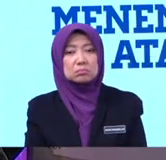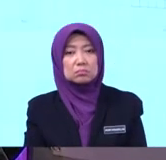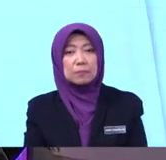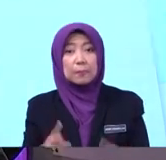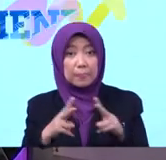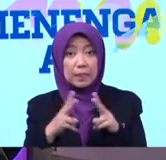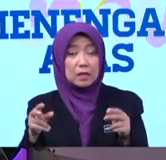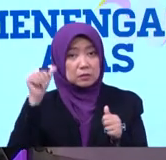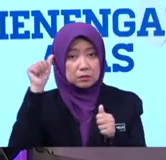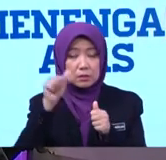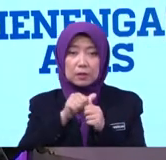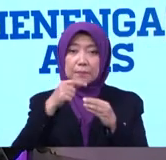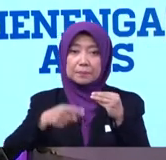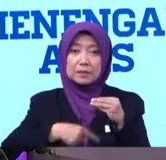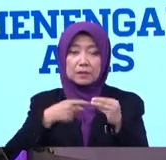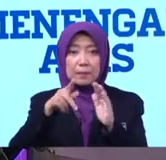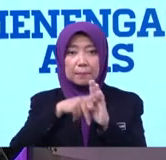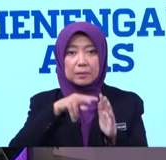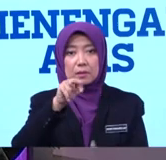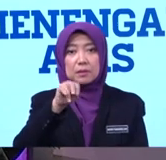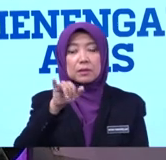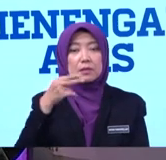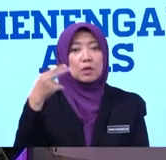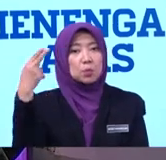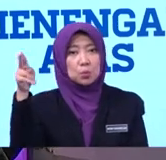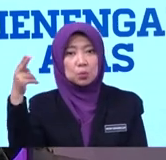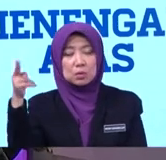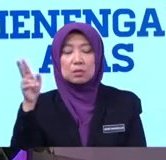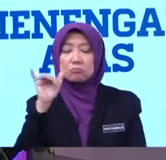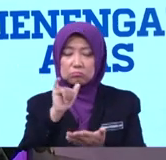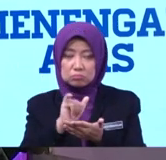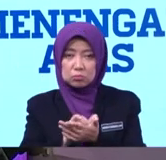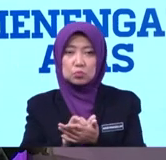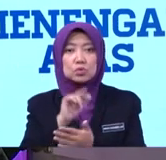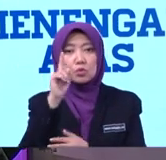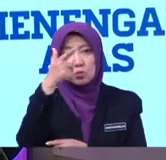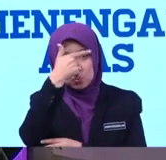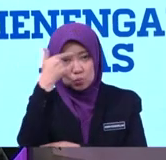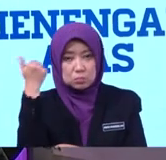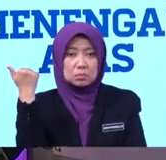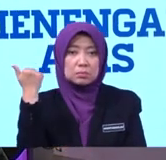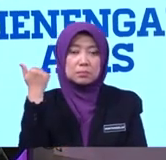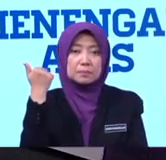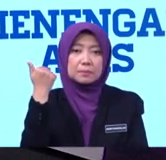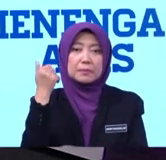Ivan tentang penyahutanan tuh bagus dan penyahutana adalah satupun yang menyebabkan pencemaran